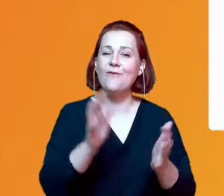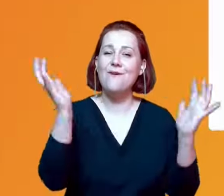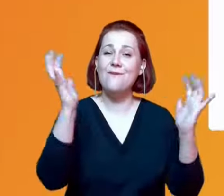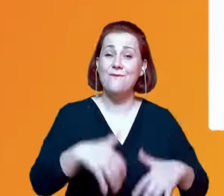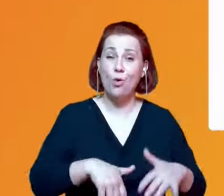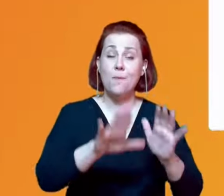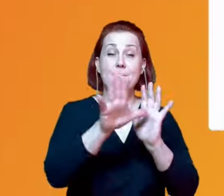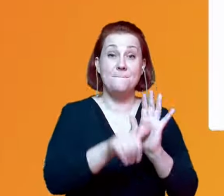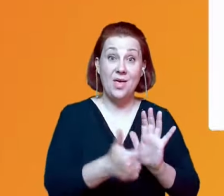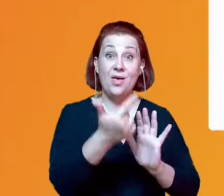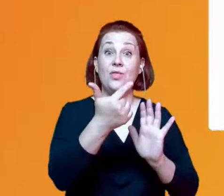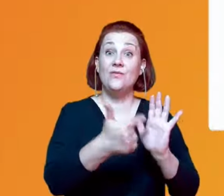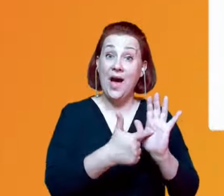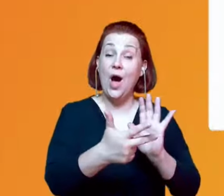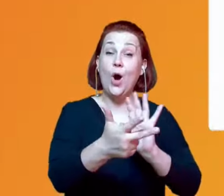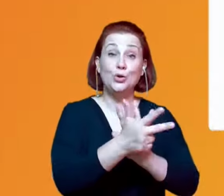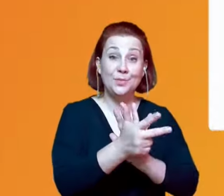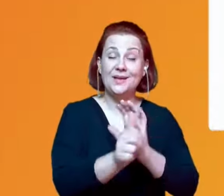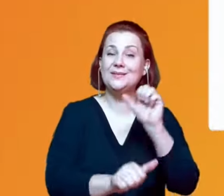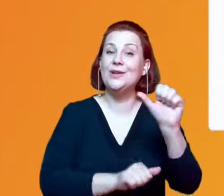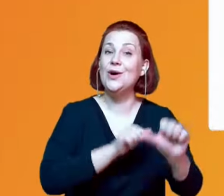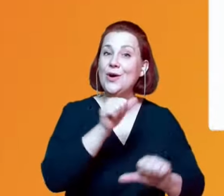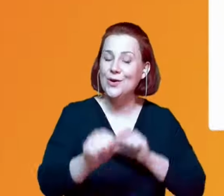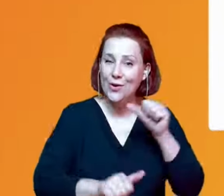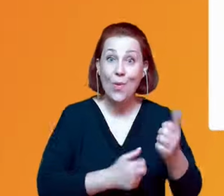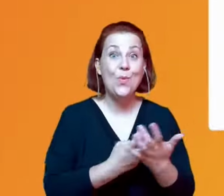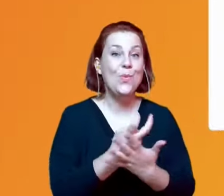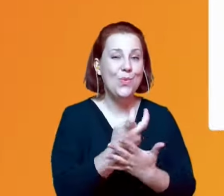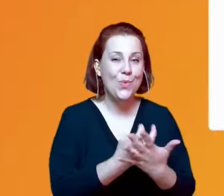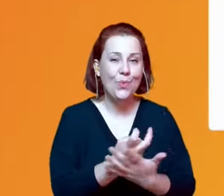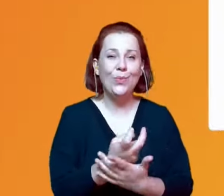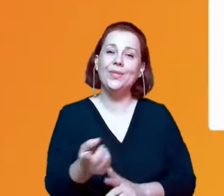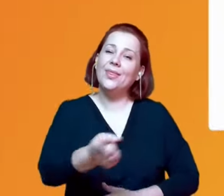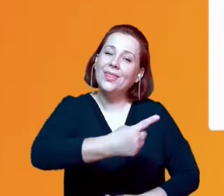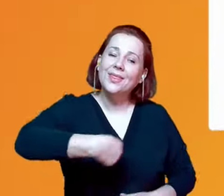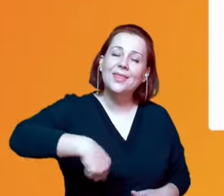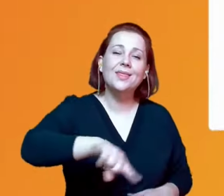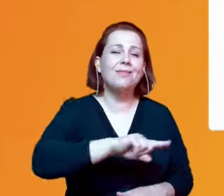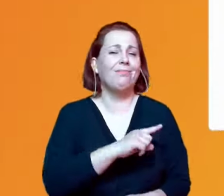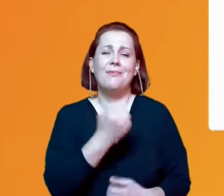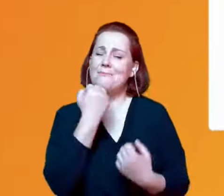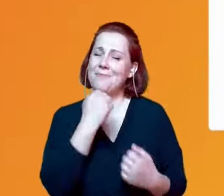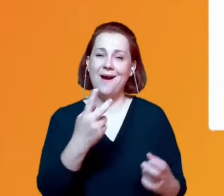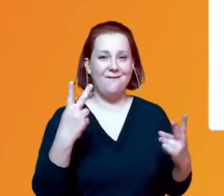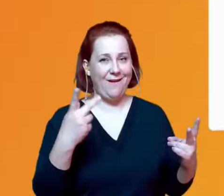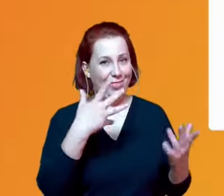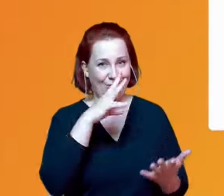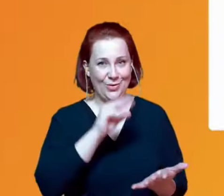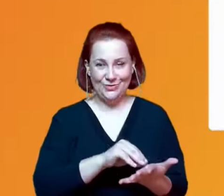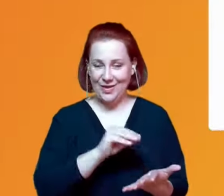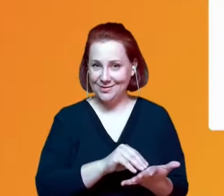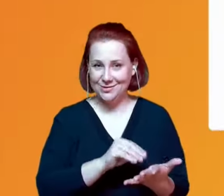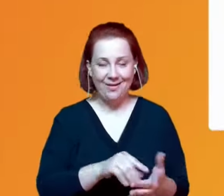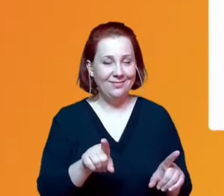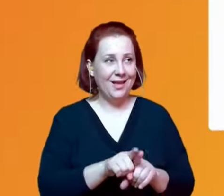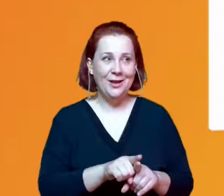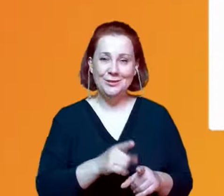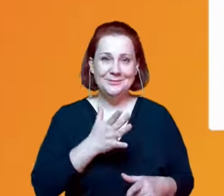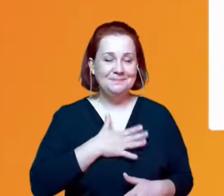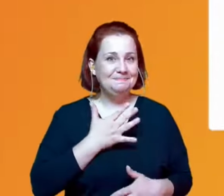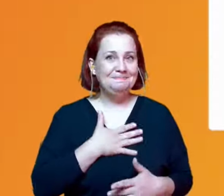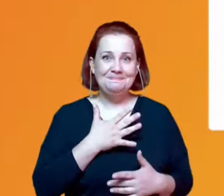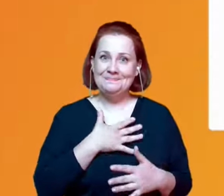2018 roku w lutym to było dla nas bardzo ważne doświadczenie. Było to naprawdę bardzo